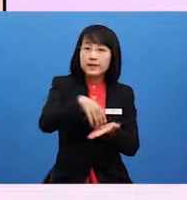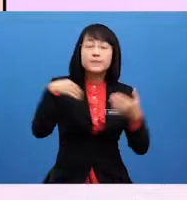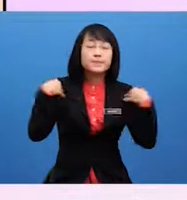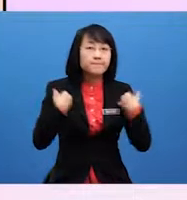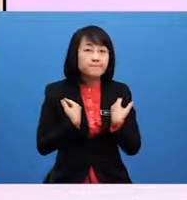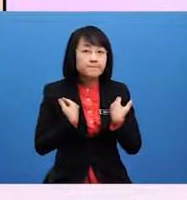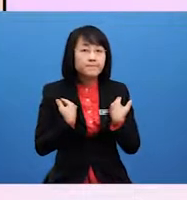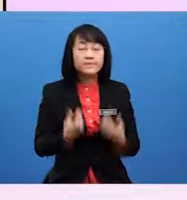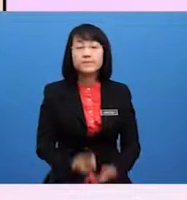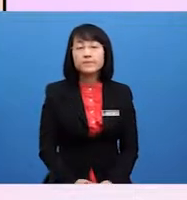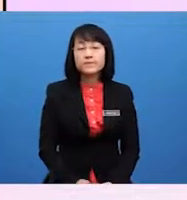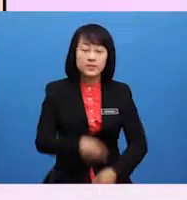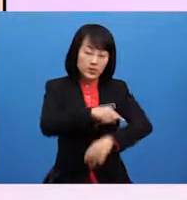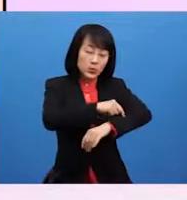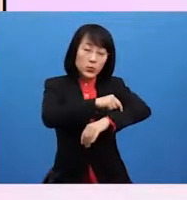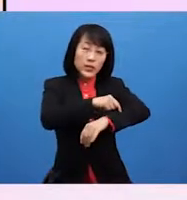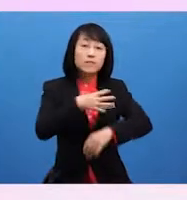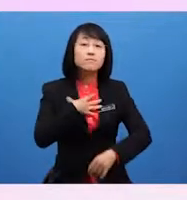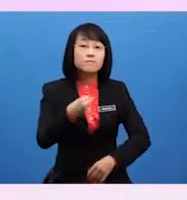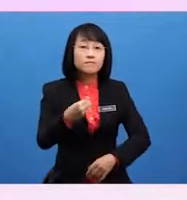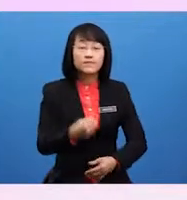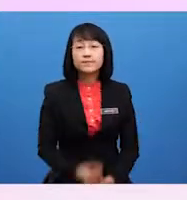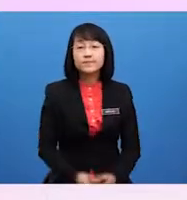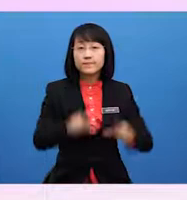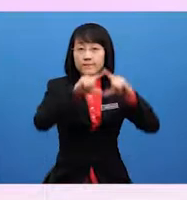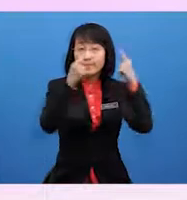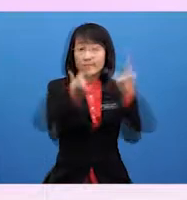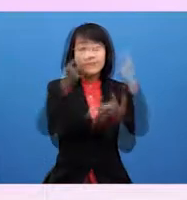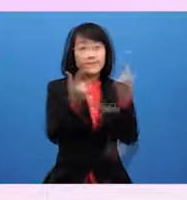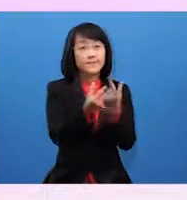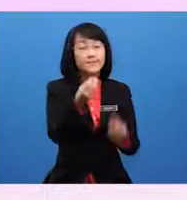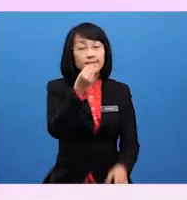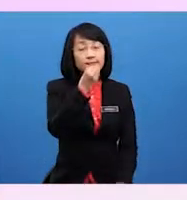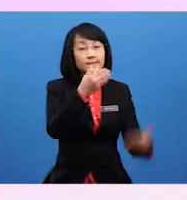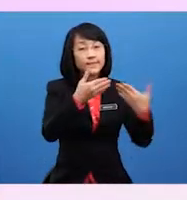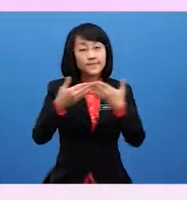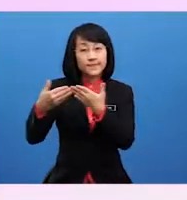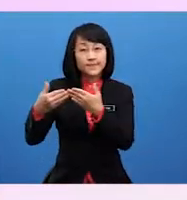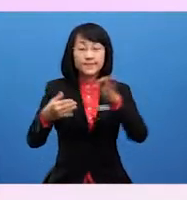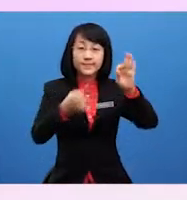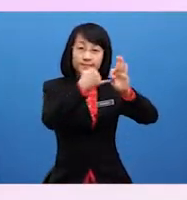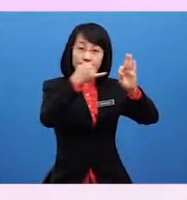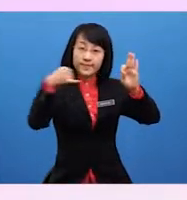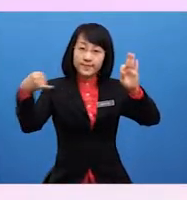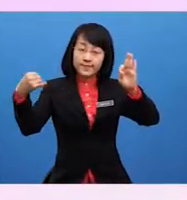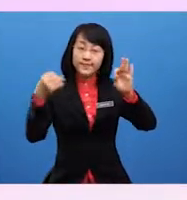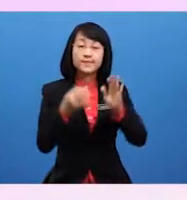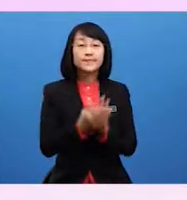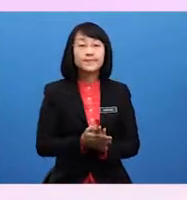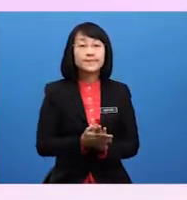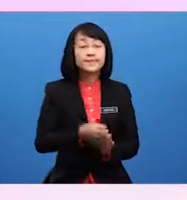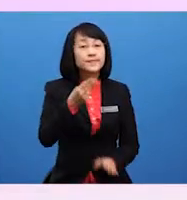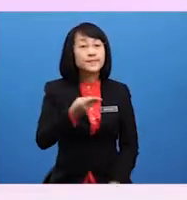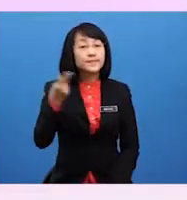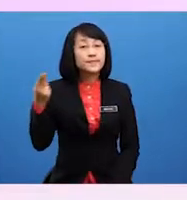yang kelihatan pucat. Kelas makanan seterusnya ialah pelawas. Pelawas ialah